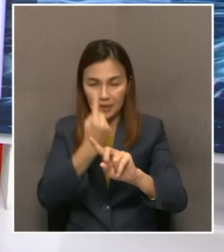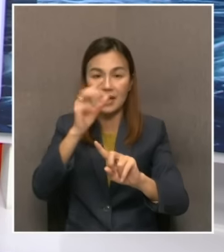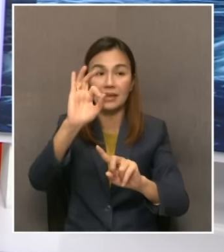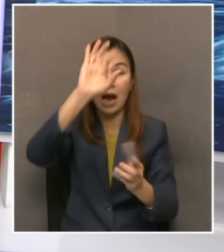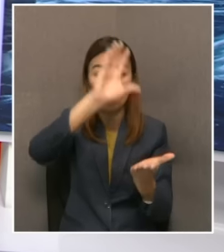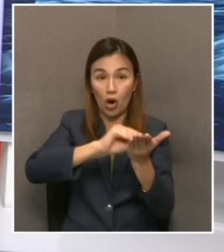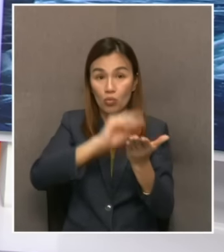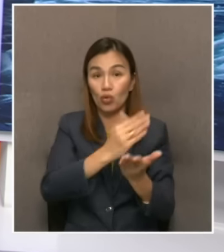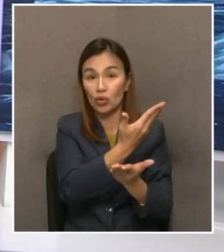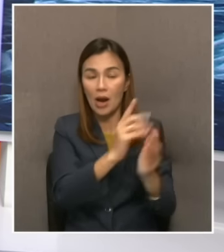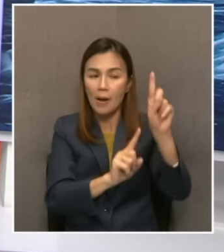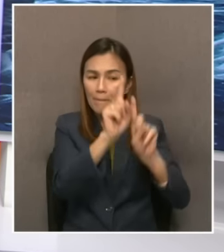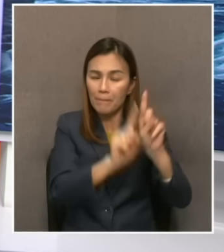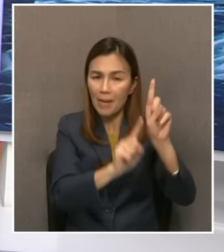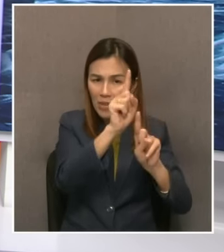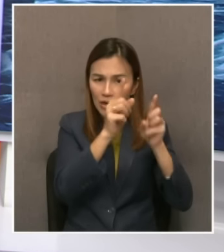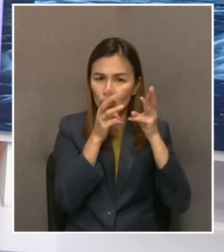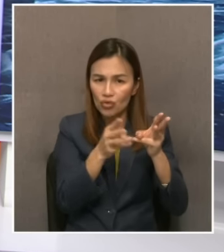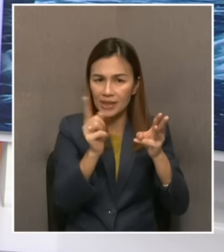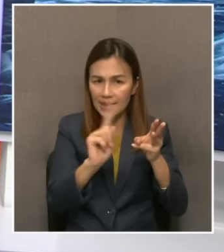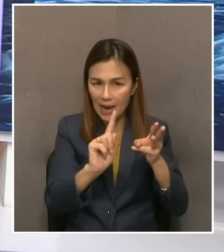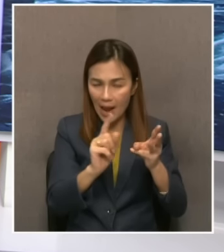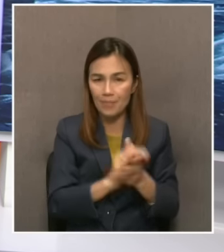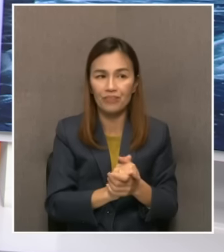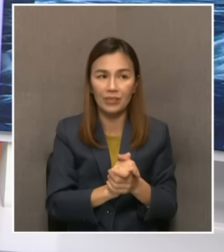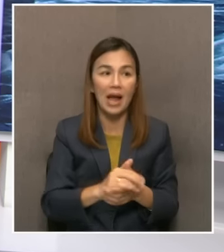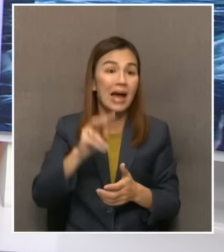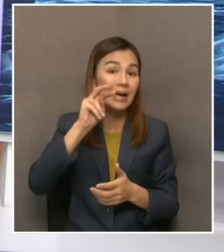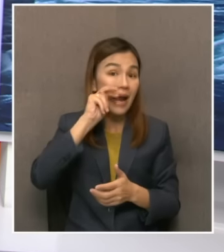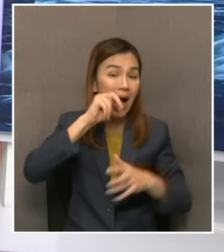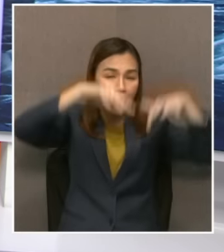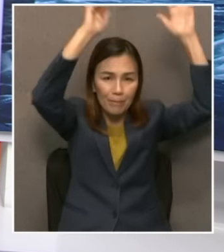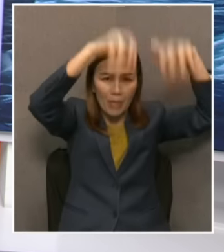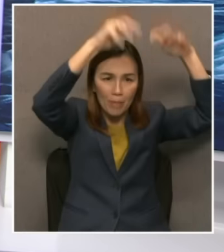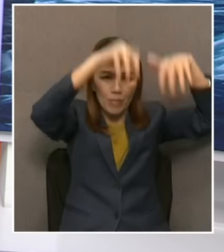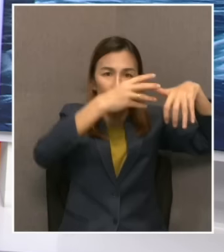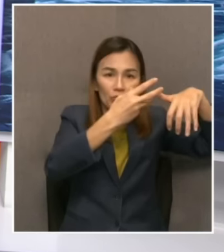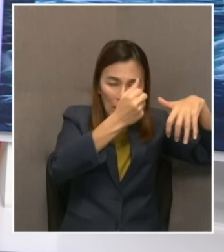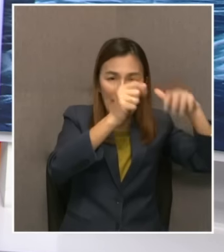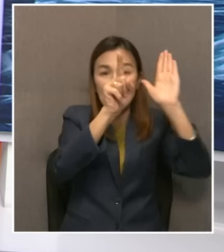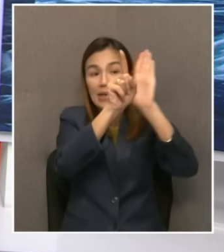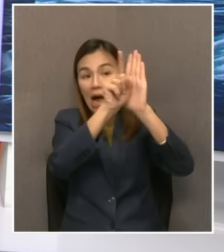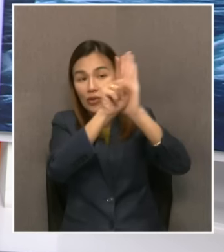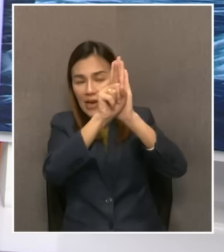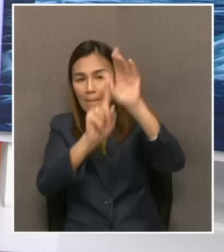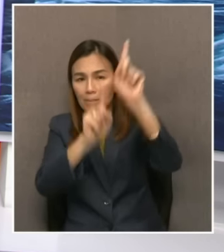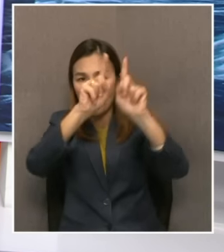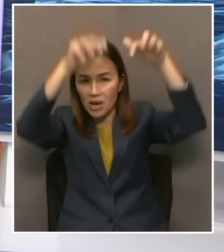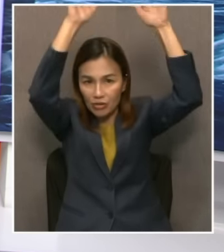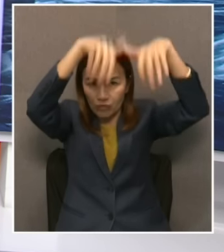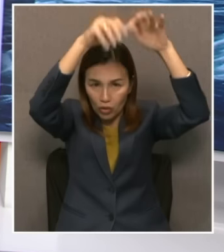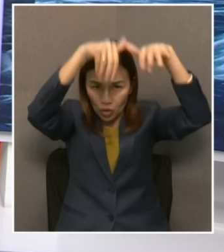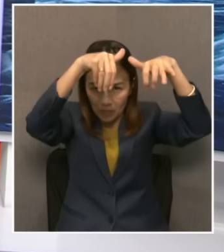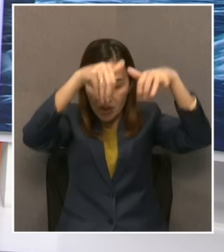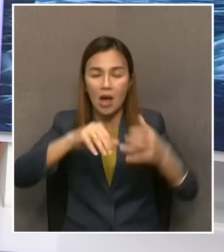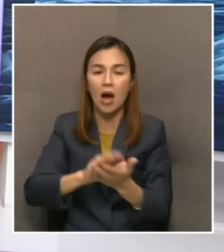การตรวจวัด3ช่องทางด้วยกันค่ะนั่นคือปริมาณฝนตรวจวัดปริมาณฝนดาวเทียมและปริมาณฝนในระบบโทรมาตร